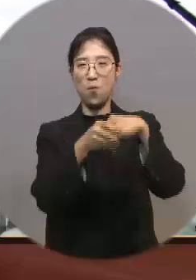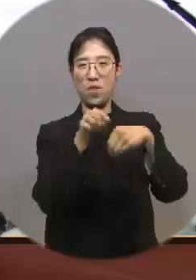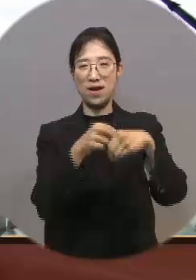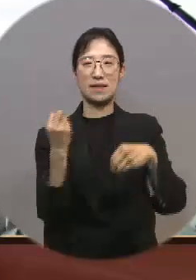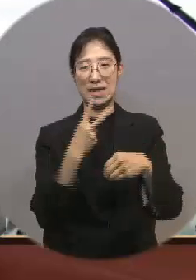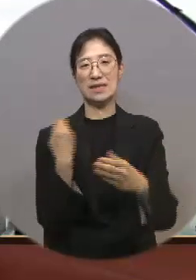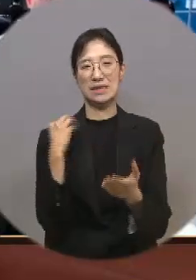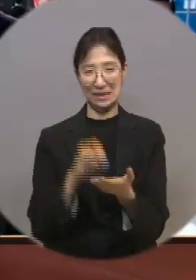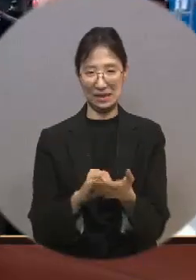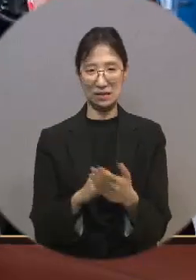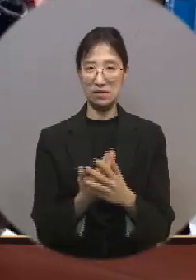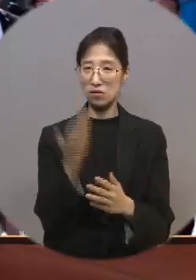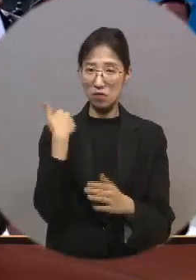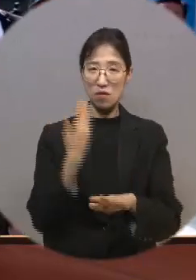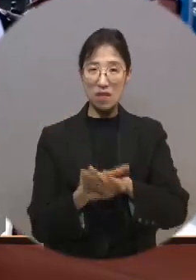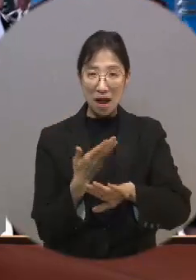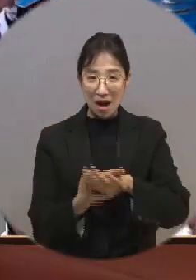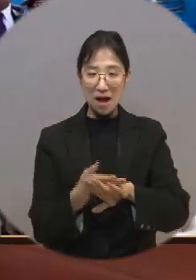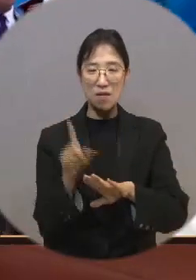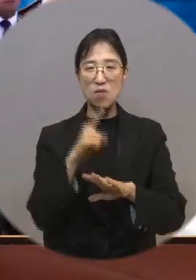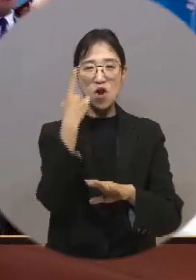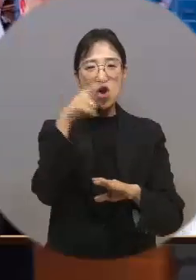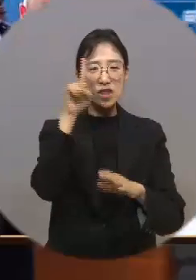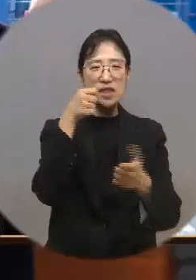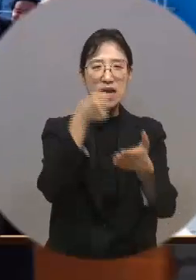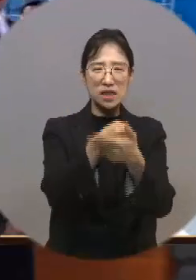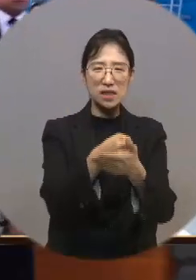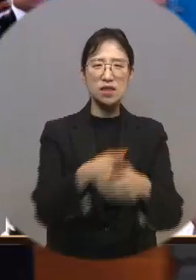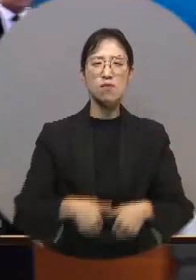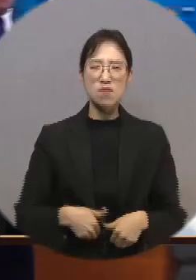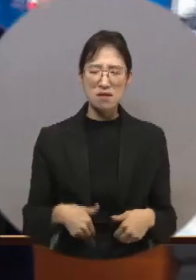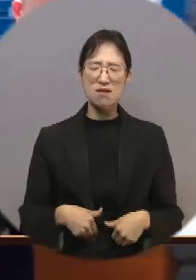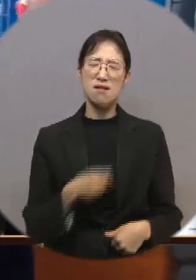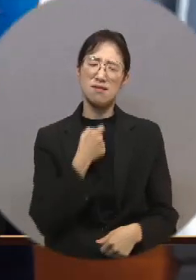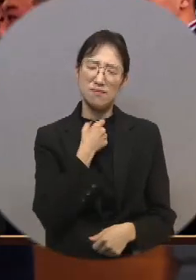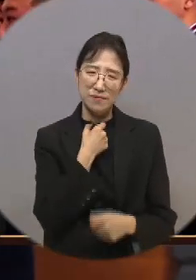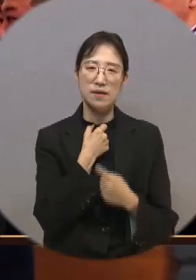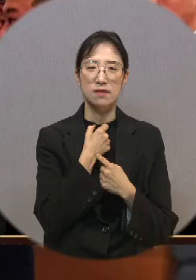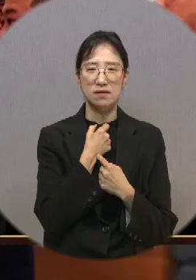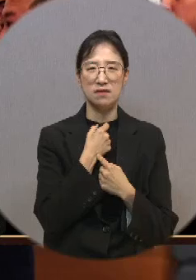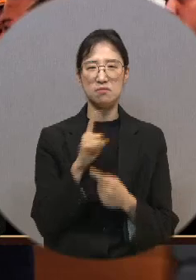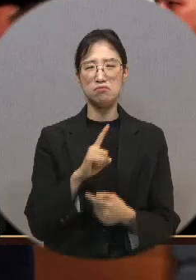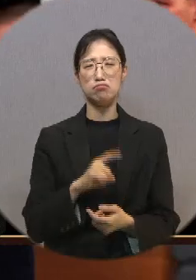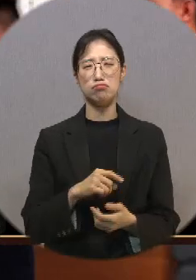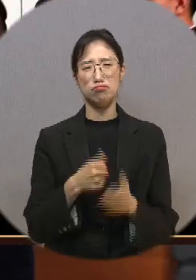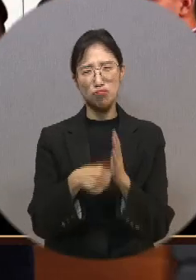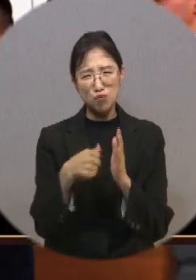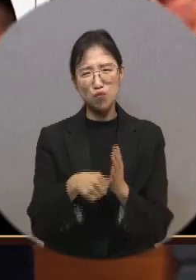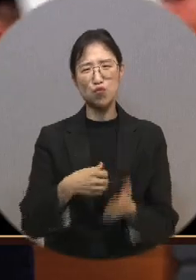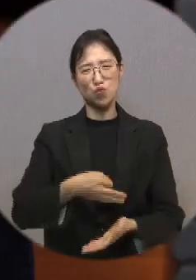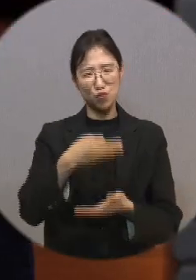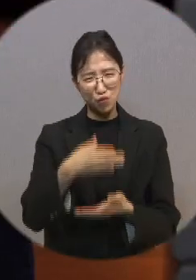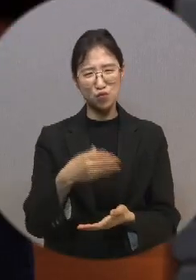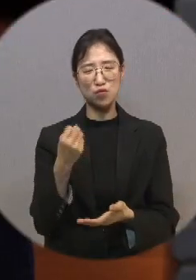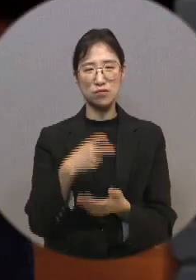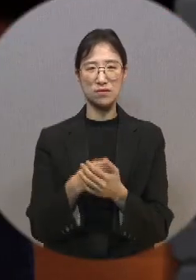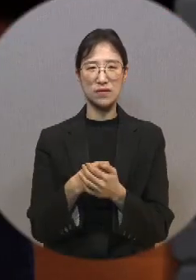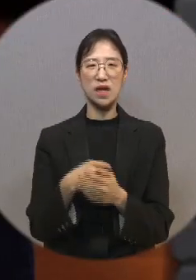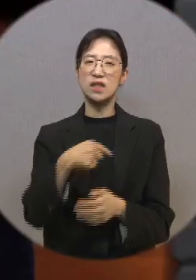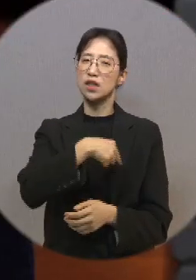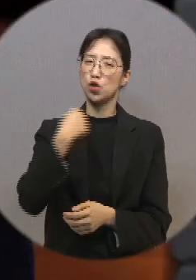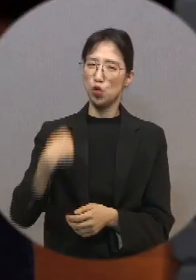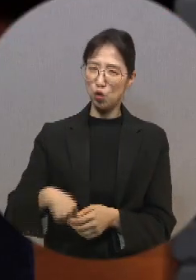겁니다. 이전과 다르게 러시아를 북한이 선택할 수밖에 없는 이 절실함이 하나 있는 거죠. 자원이나 아니면 이제 중국 같은 경우는